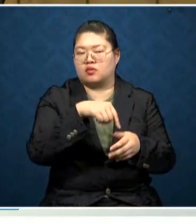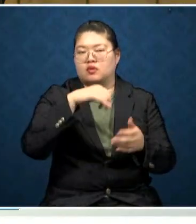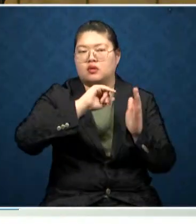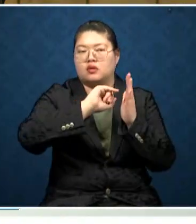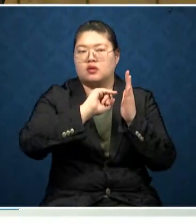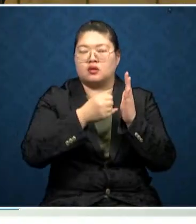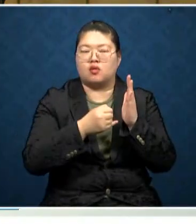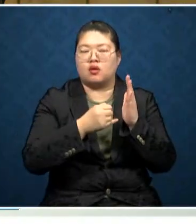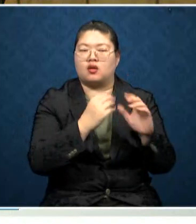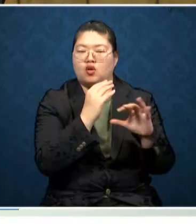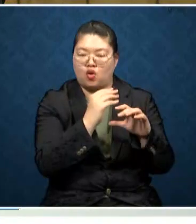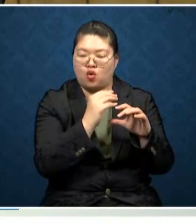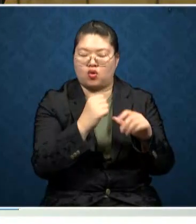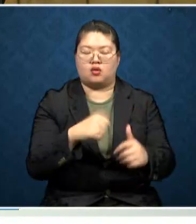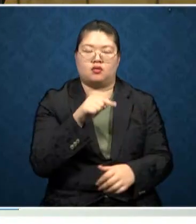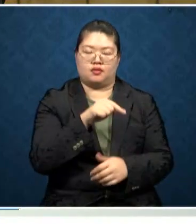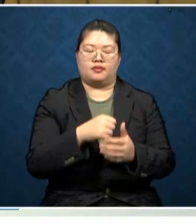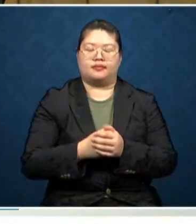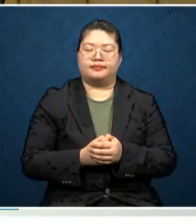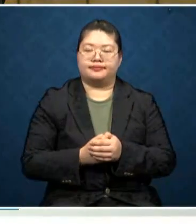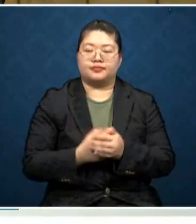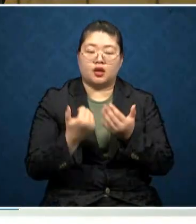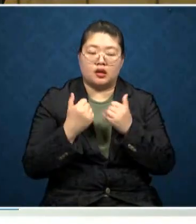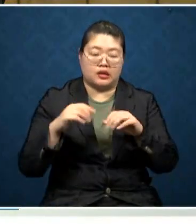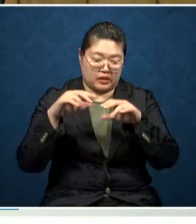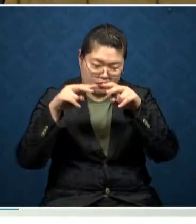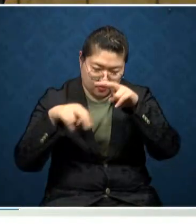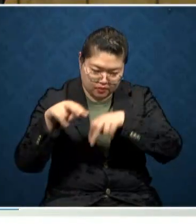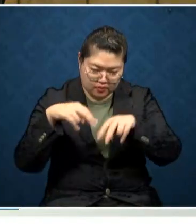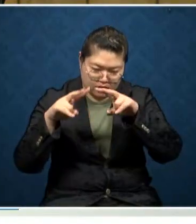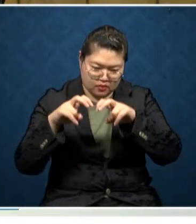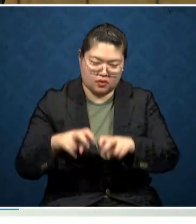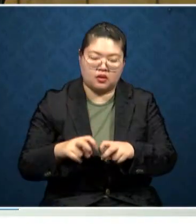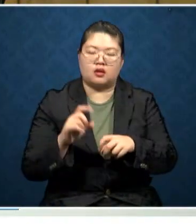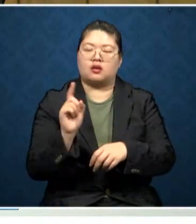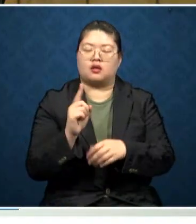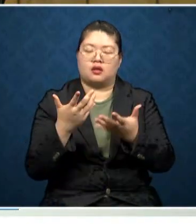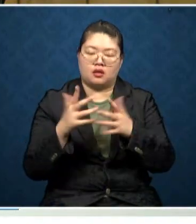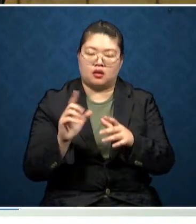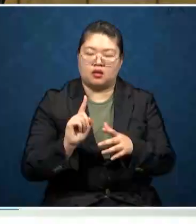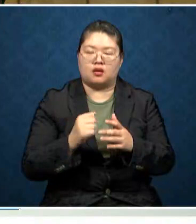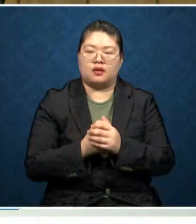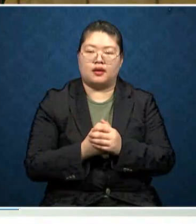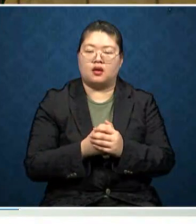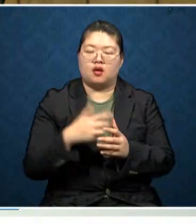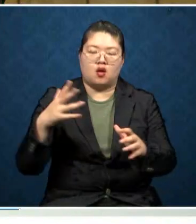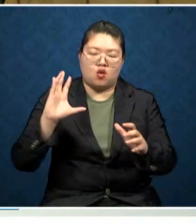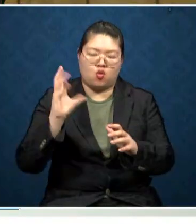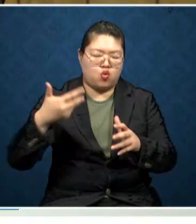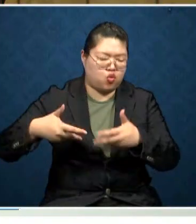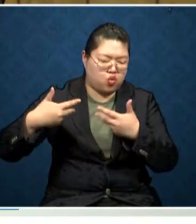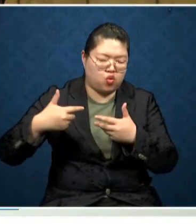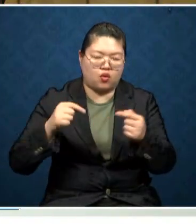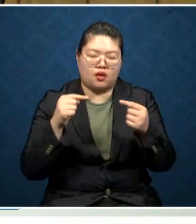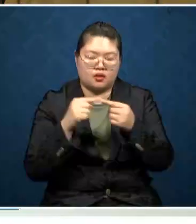จังหวัดระยองผลการพิจารณาศึกษาพบว่าการดำเนินการลดแก๊สเรือนกระจกในภาคพลัง